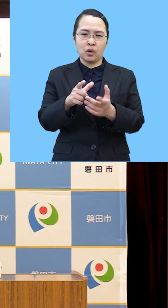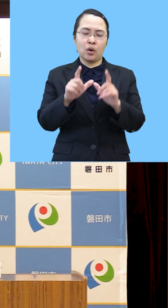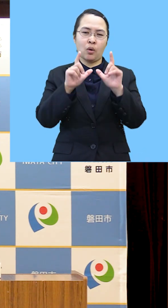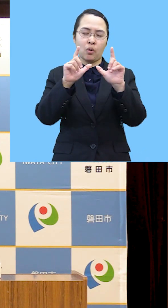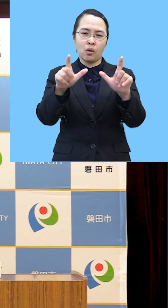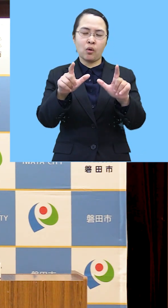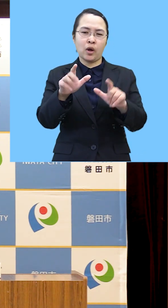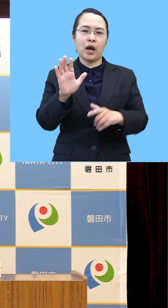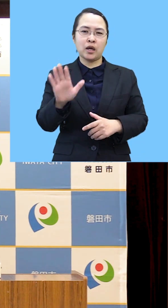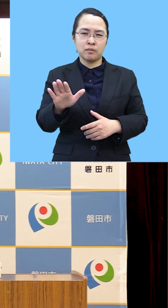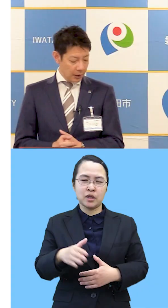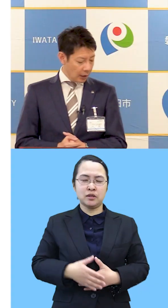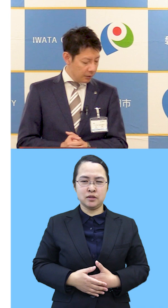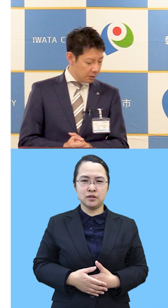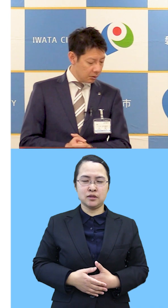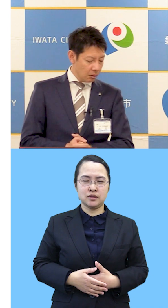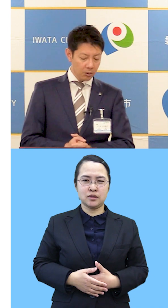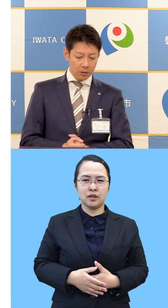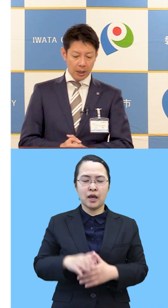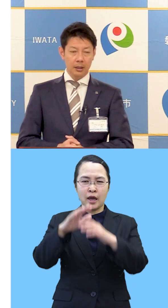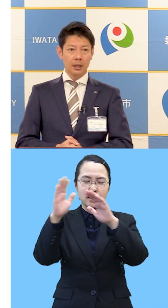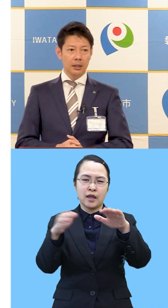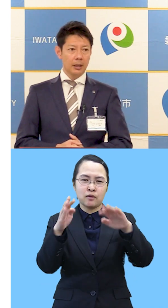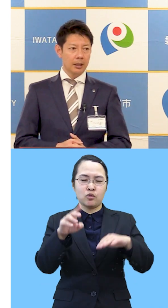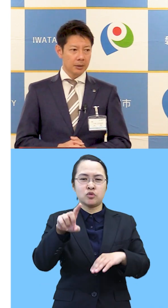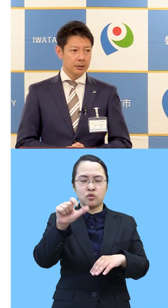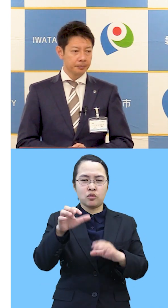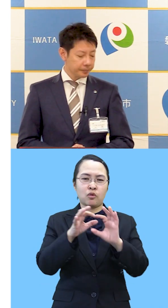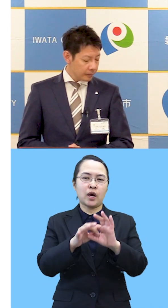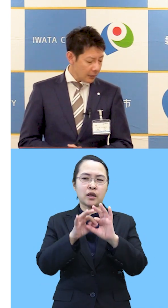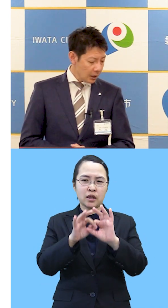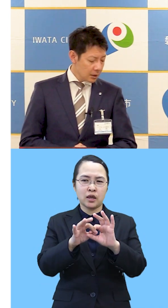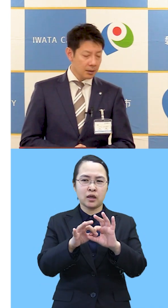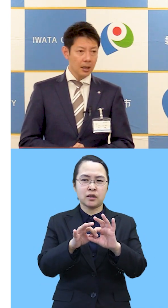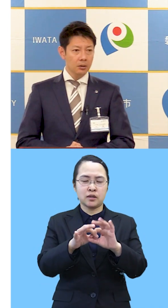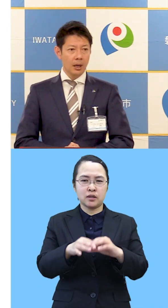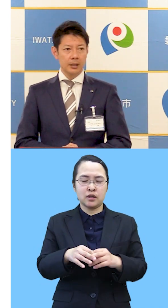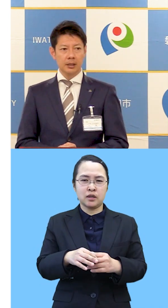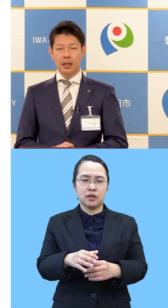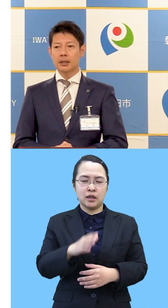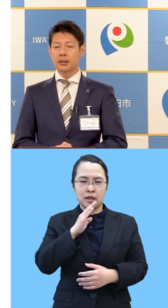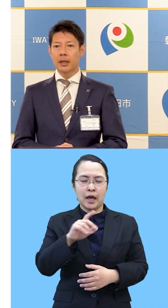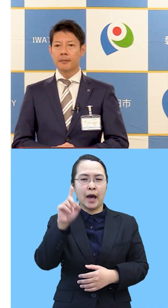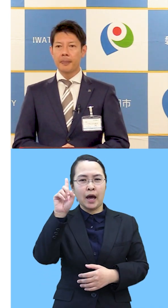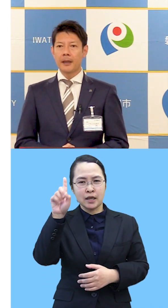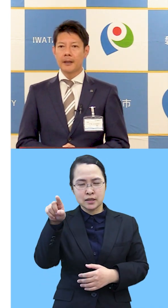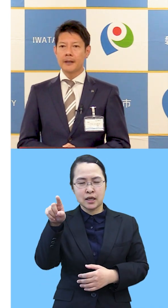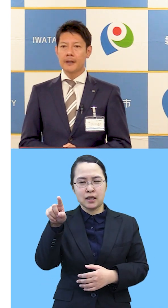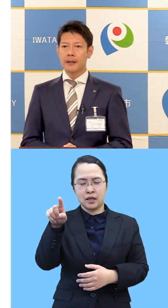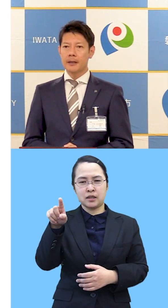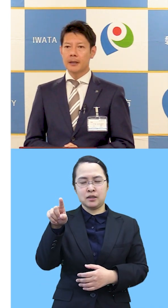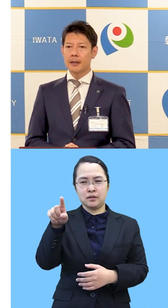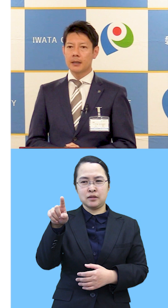する案件からいきたいと思います。台風15号の関係であります。実は明日ですね、